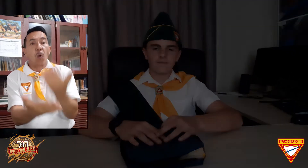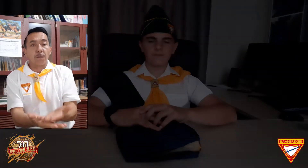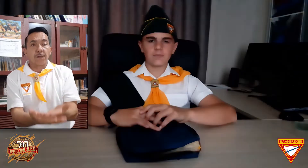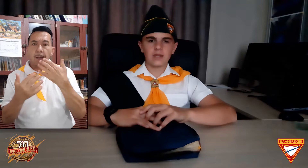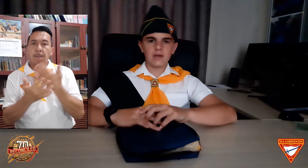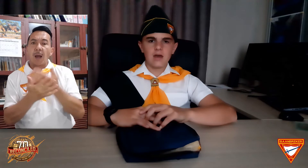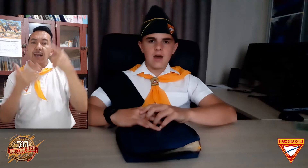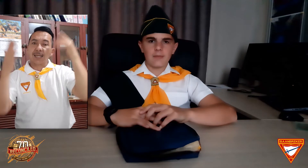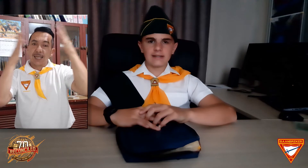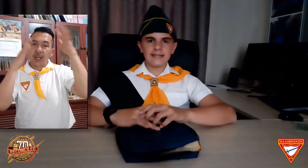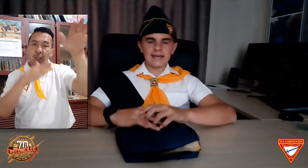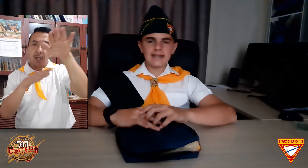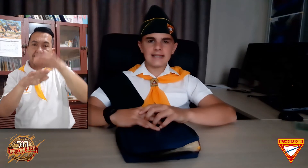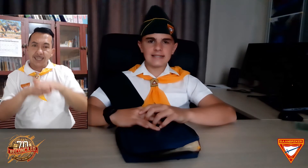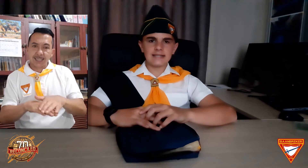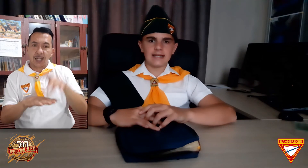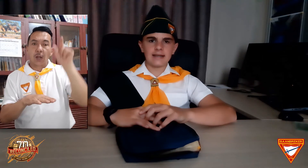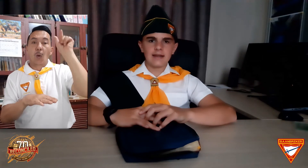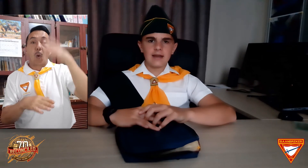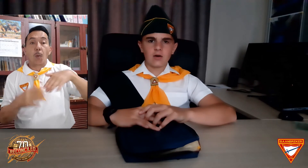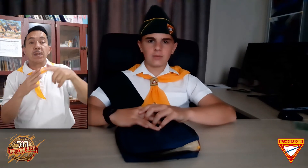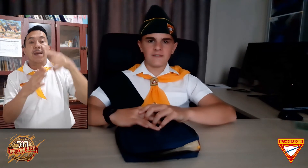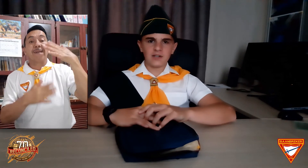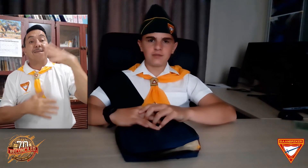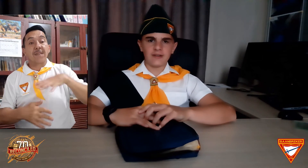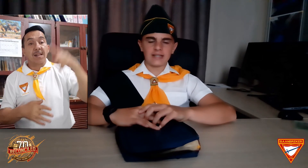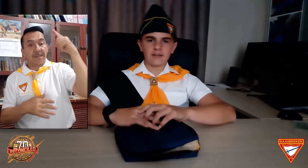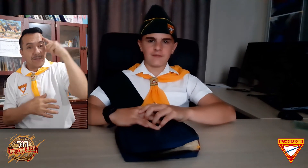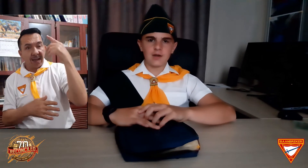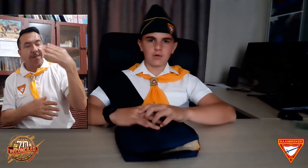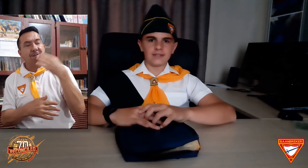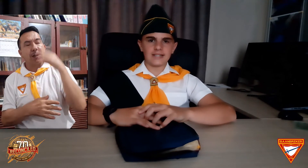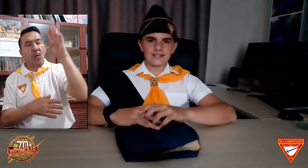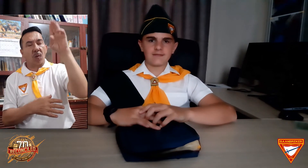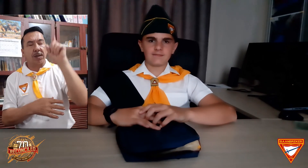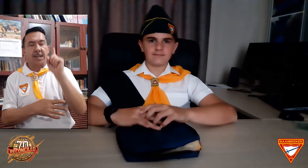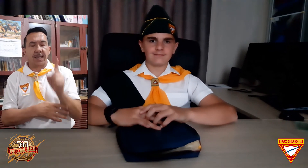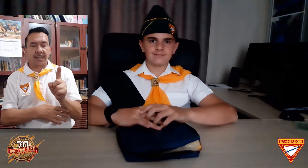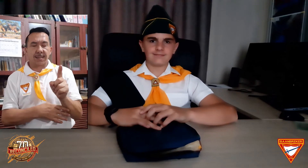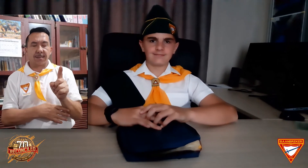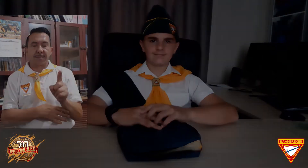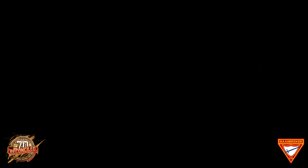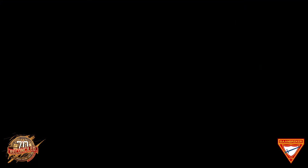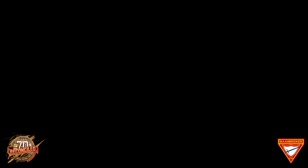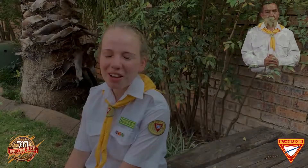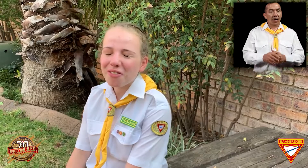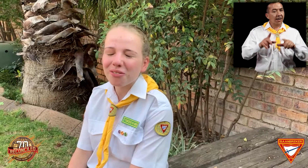red. Mag die Here julle seën om te wil weet wie God is.